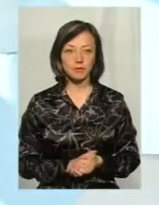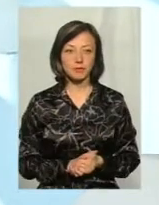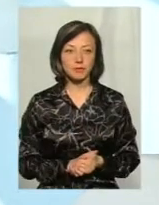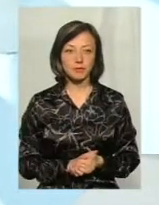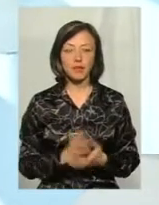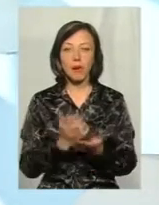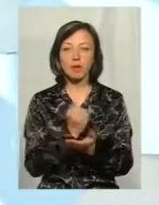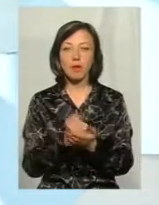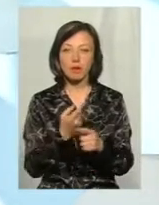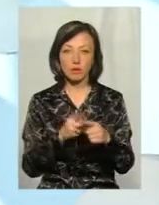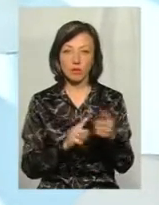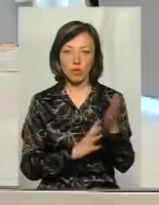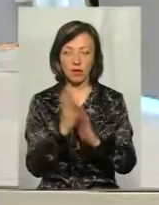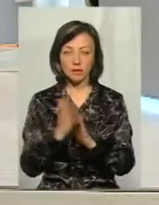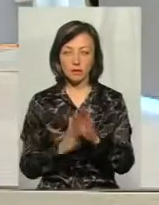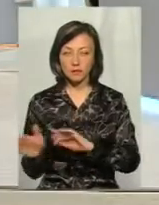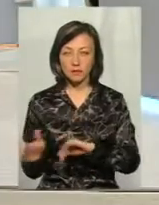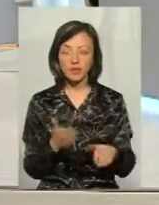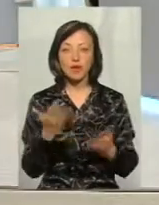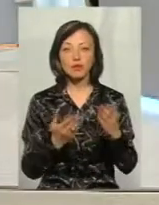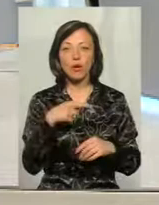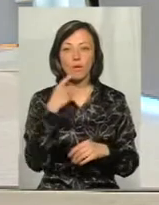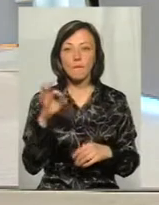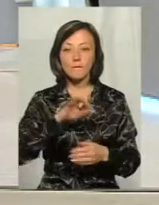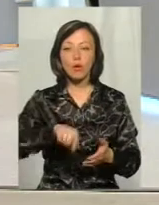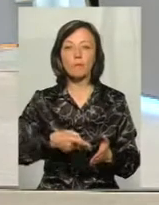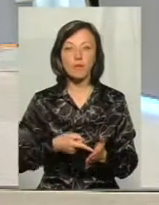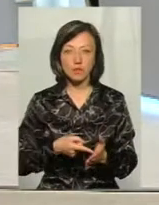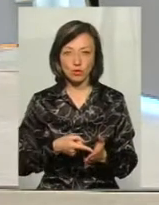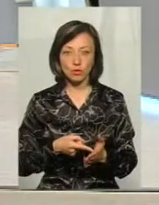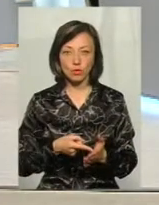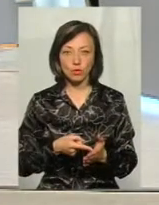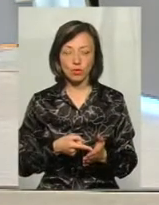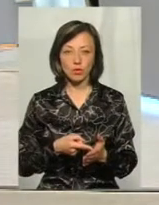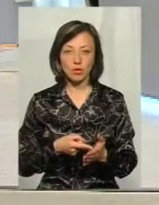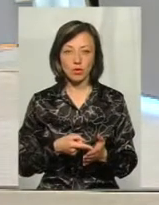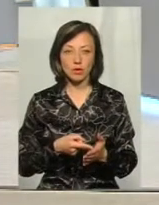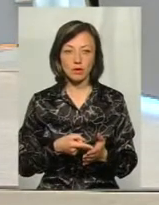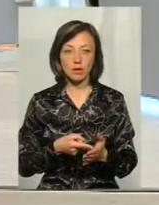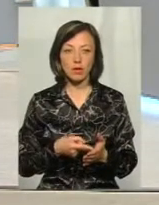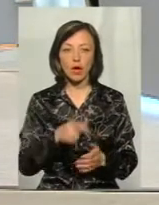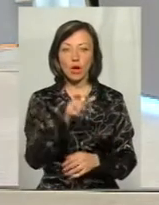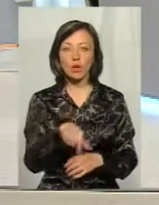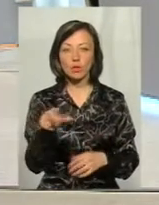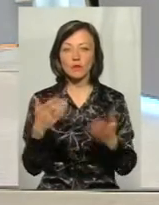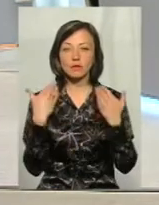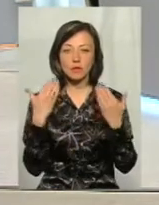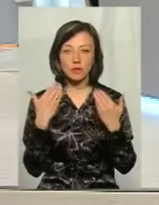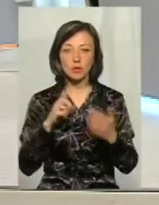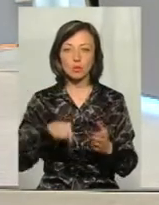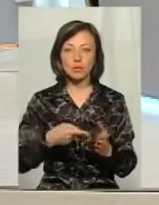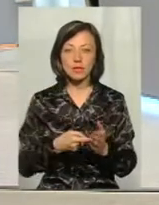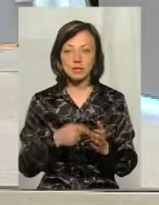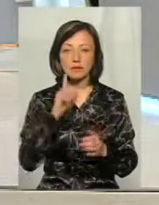Бання цього лісу. Якщо говорити за місто, от якщо там люди будуть відпочивати у місті,